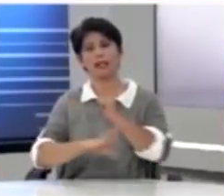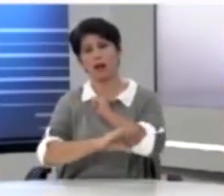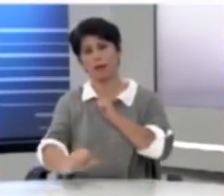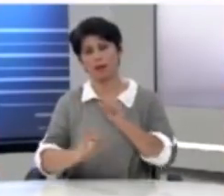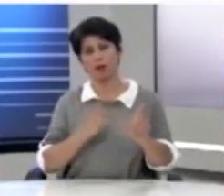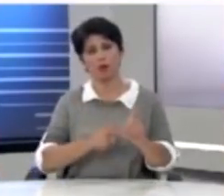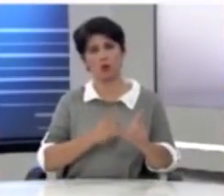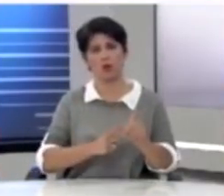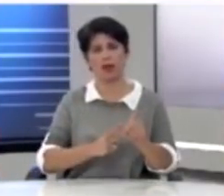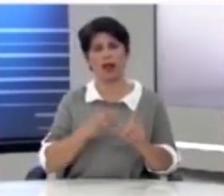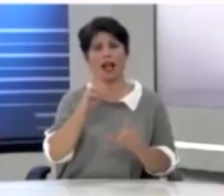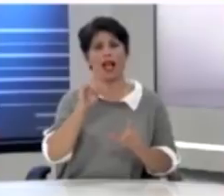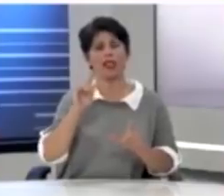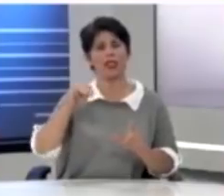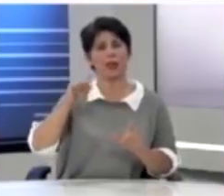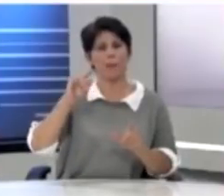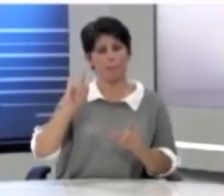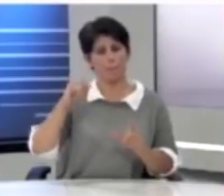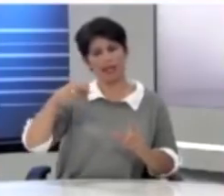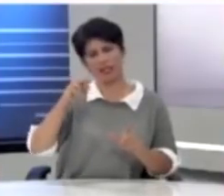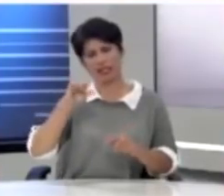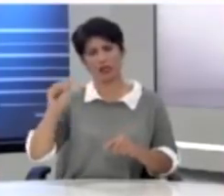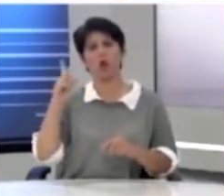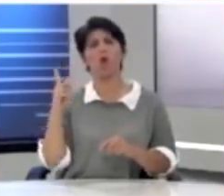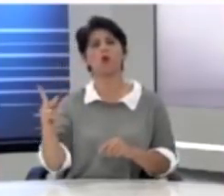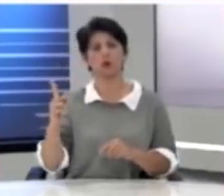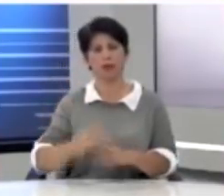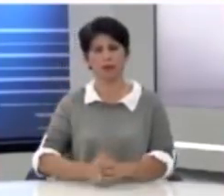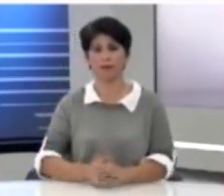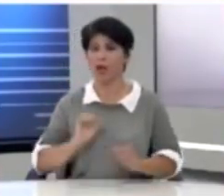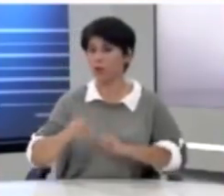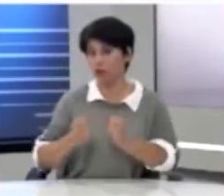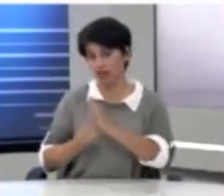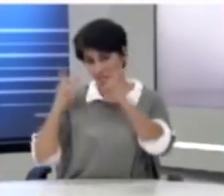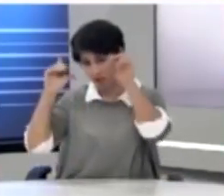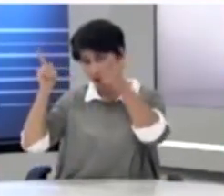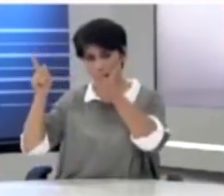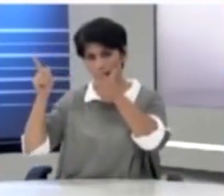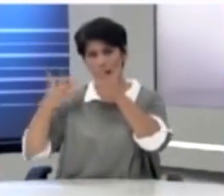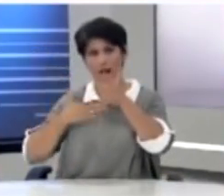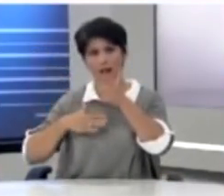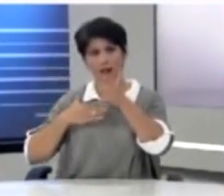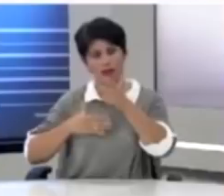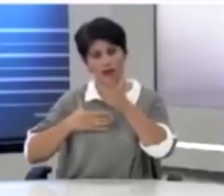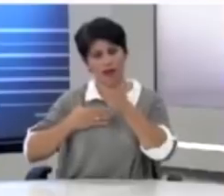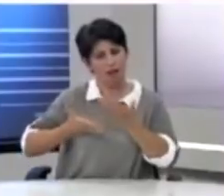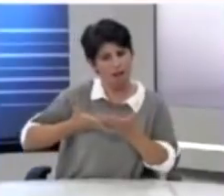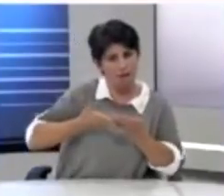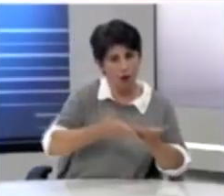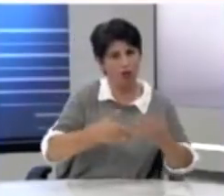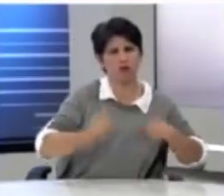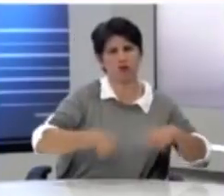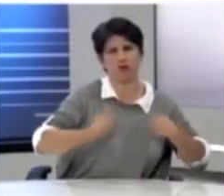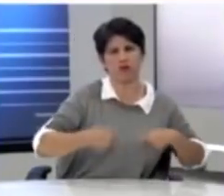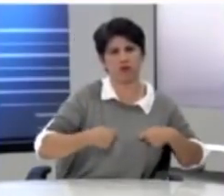κύριε της Νέας Δημοκρατίας, να δημιουργήσετε ευνοϊκό πεδίο για το μεγάλο κεφάλαιο σε βάρος των εργαζομένων